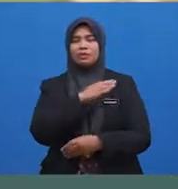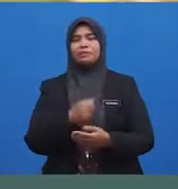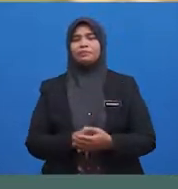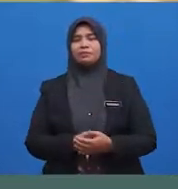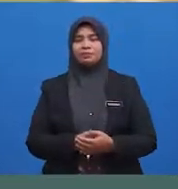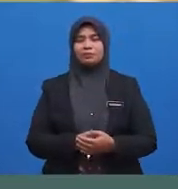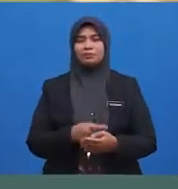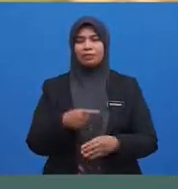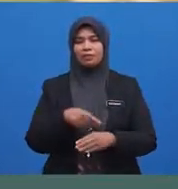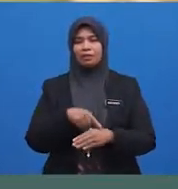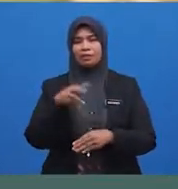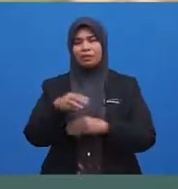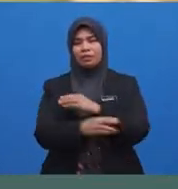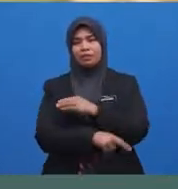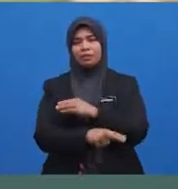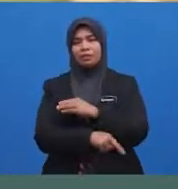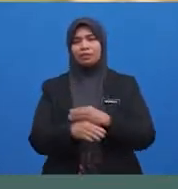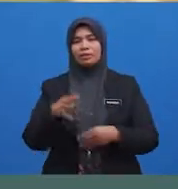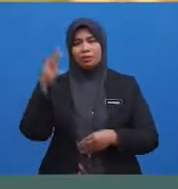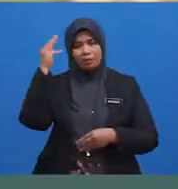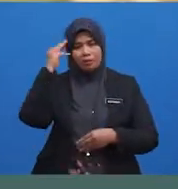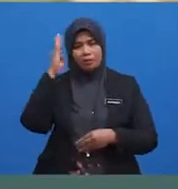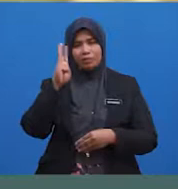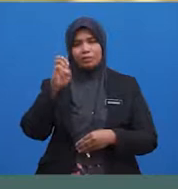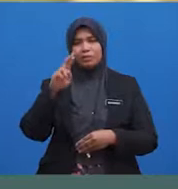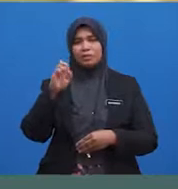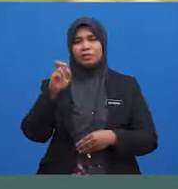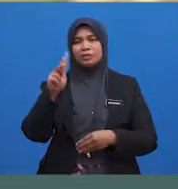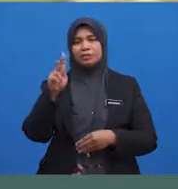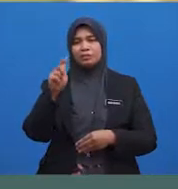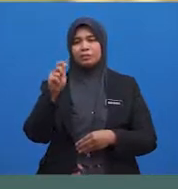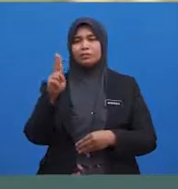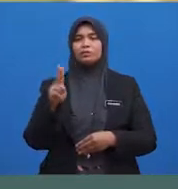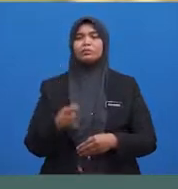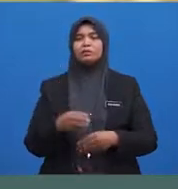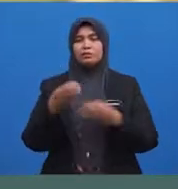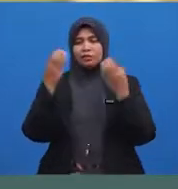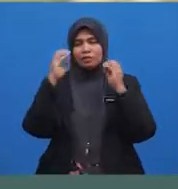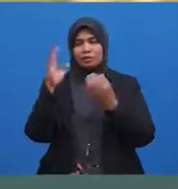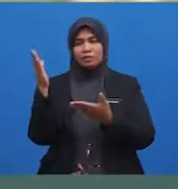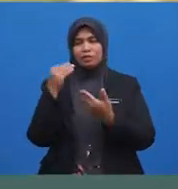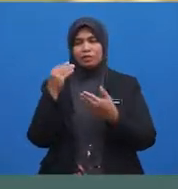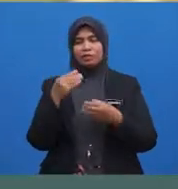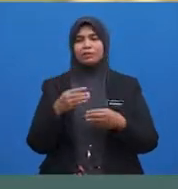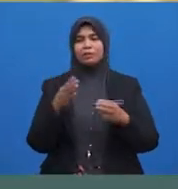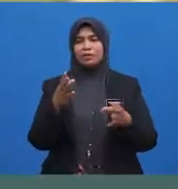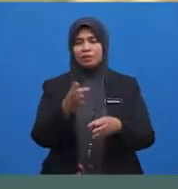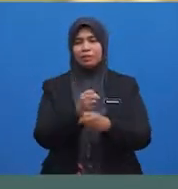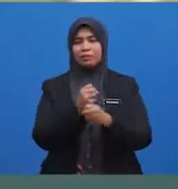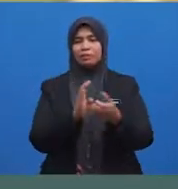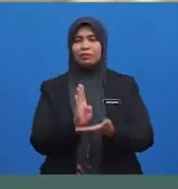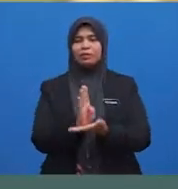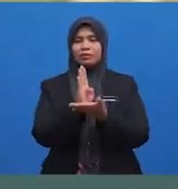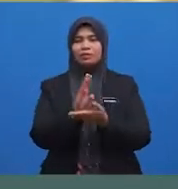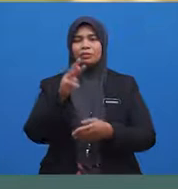Negeri Sembilan dan Pahang. Cikgu juga berharap cikgu dapat membantu murid-murid untuk lebih